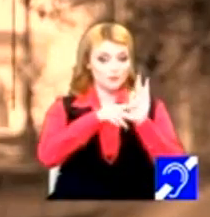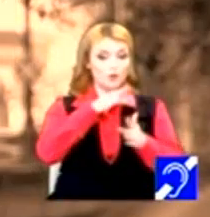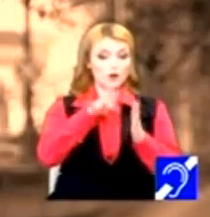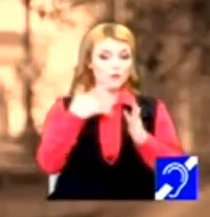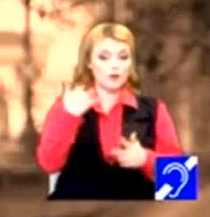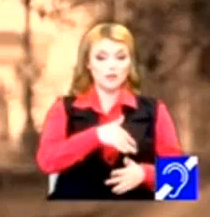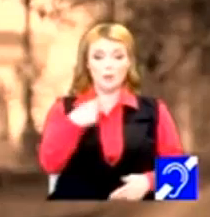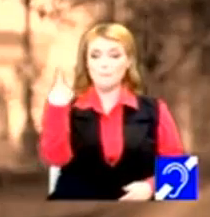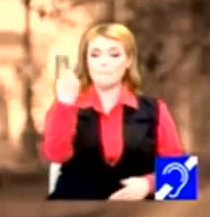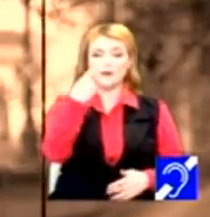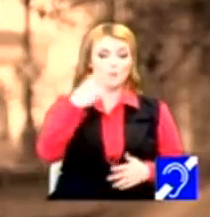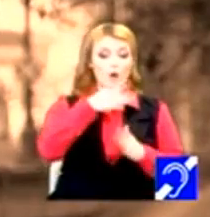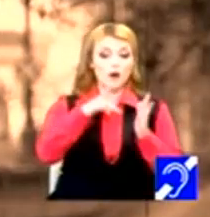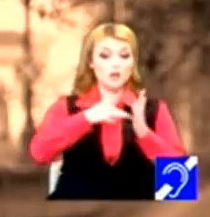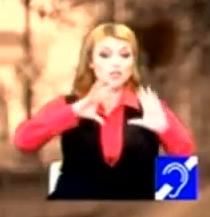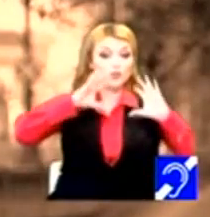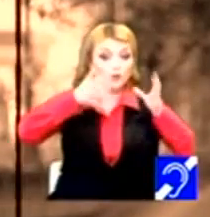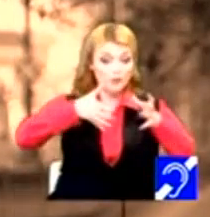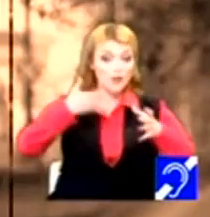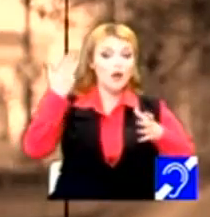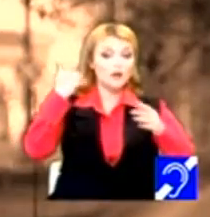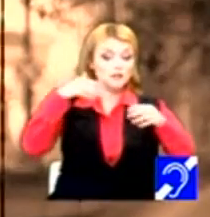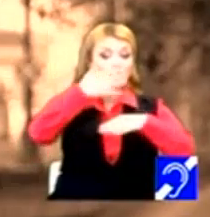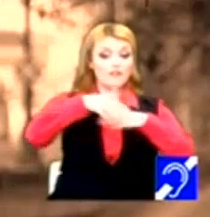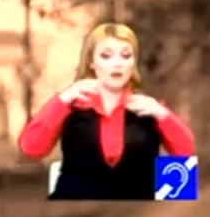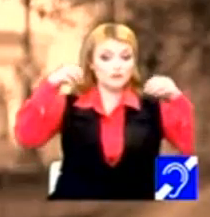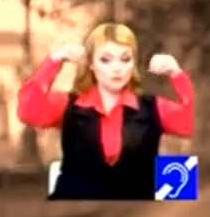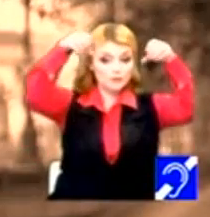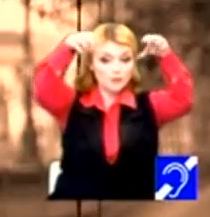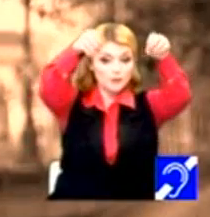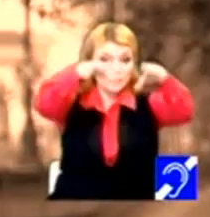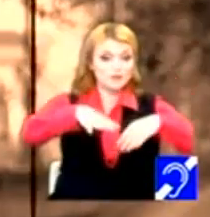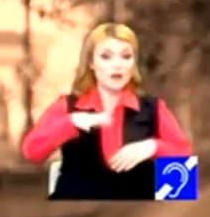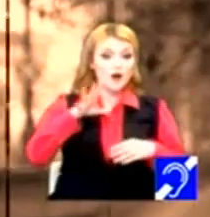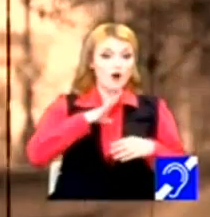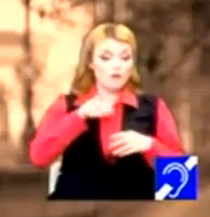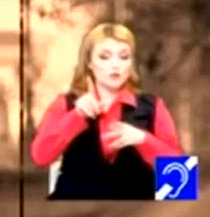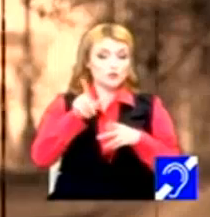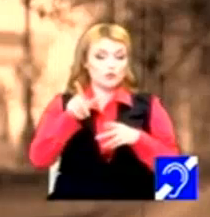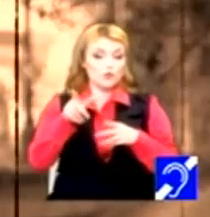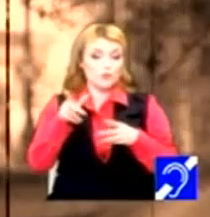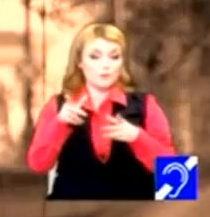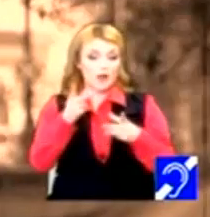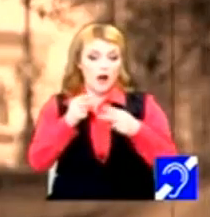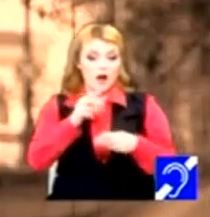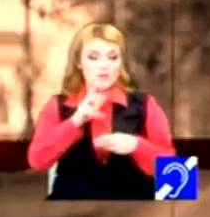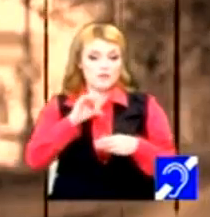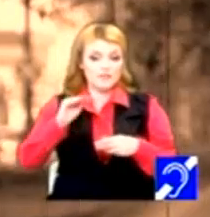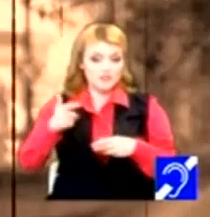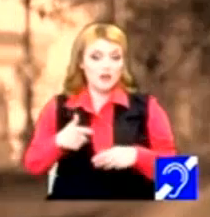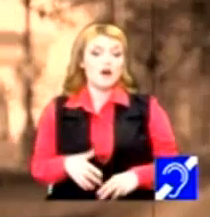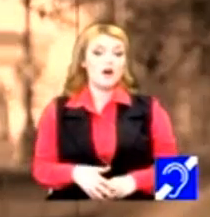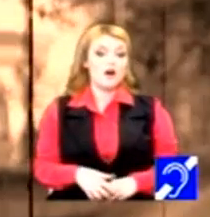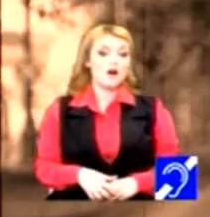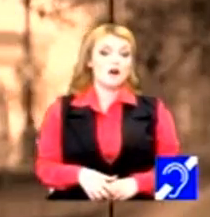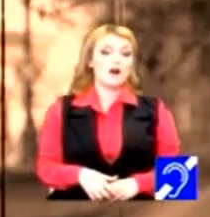primul oraș din lume în care sistemul de iluminat public se realiza cu petrol lampant. În perioada respectivă, nici Timișoara nu